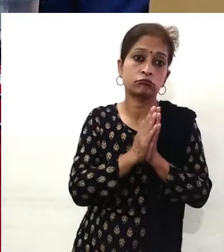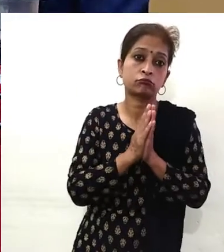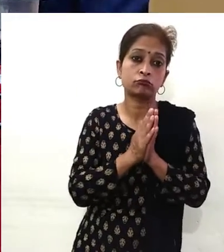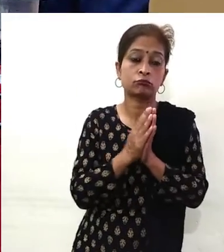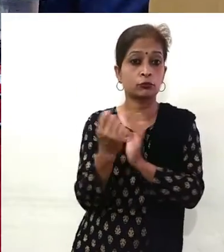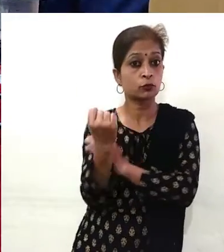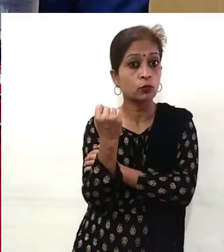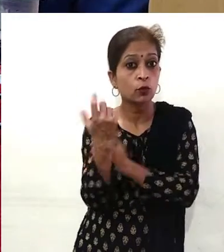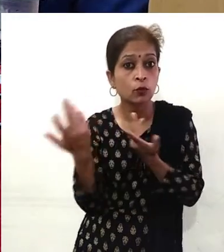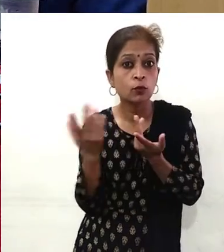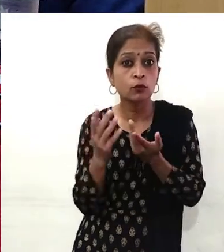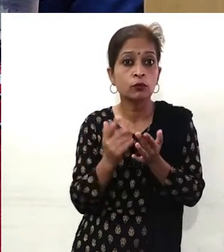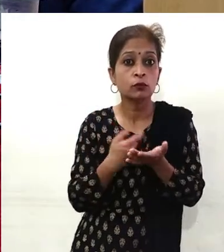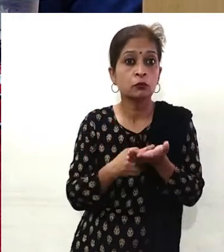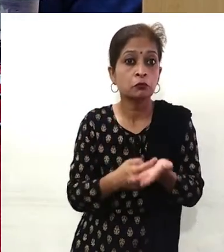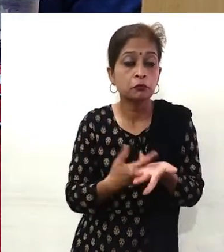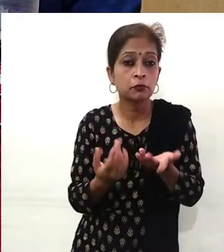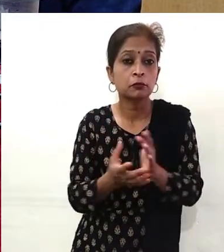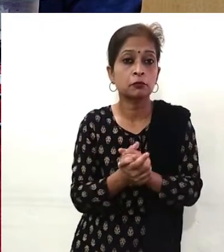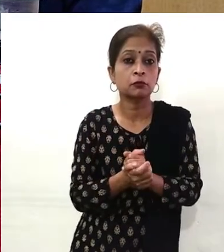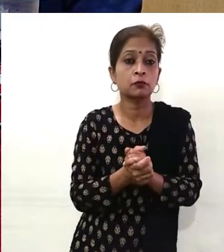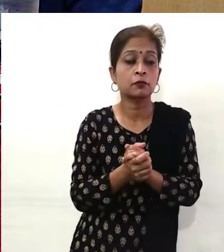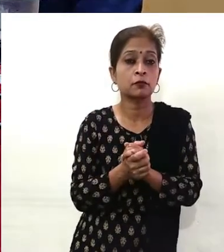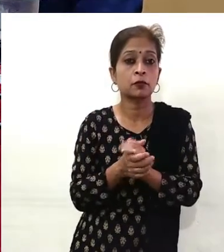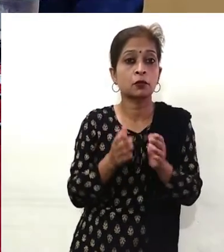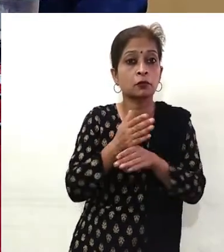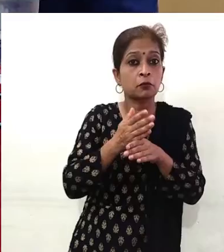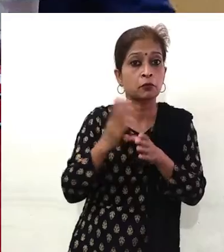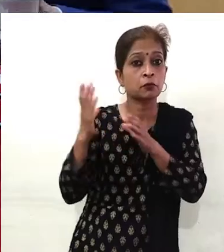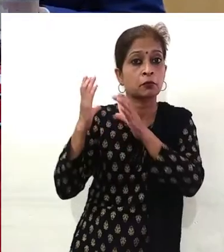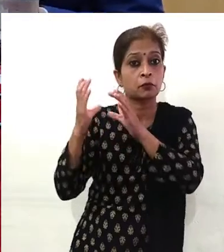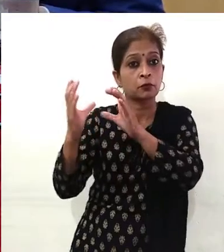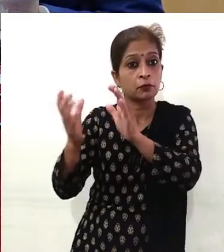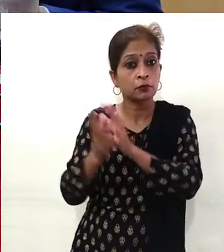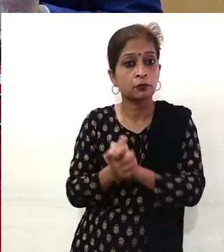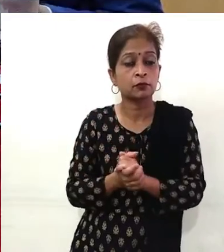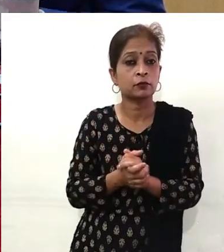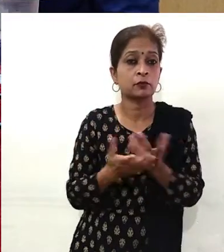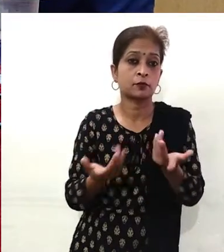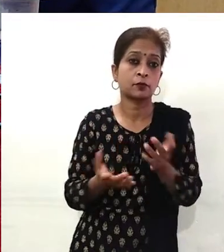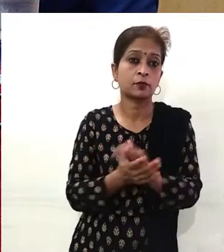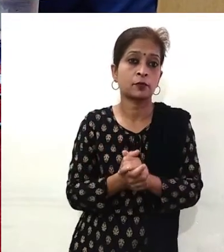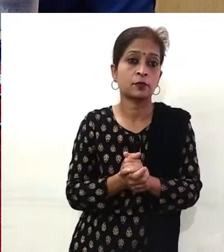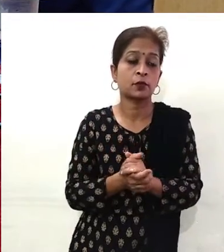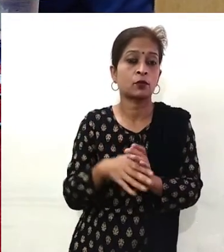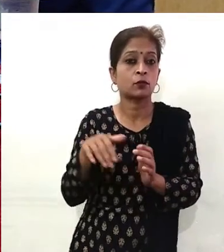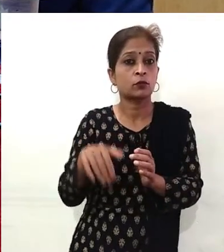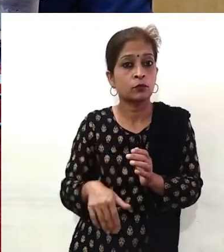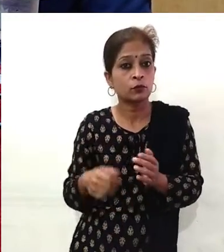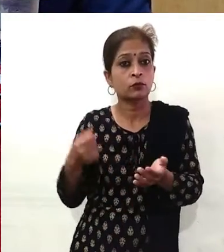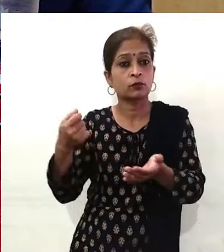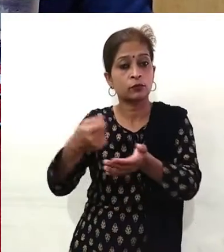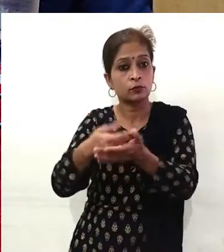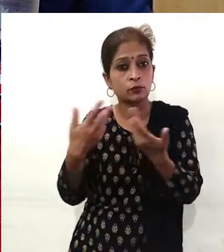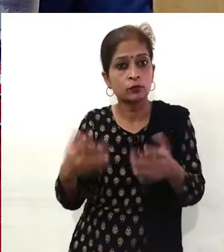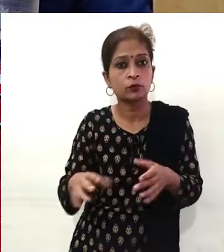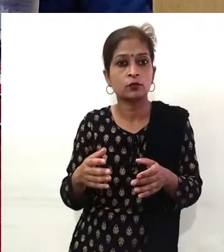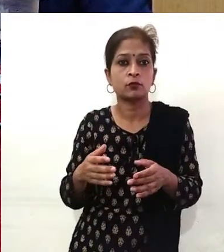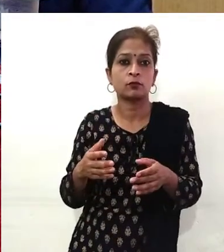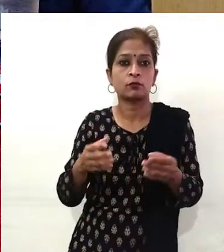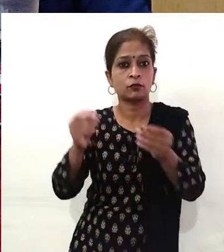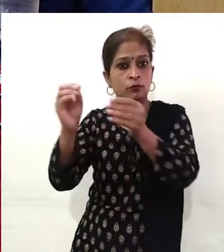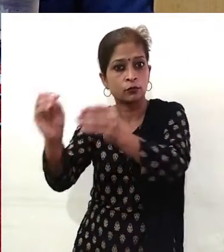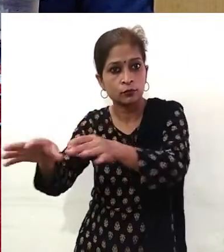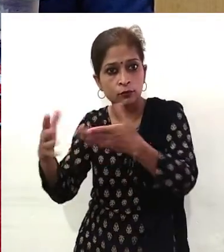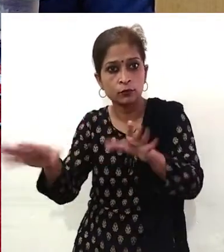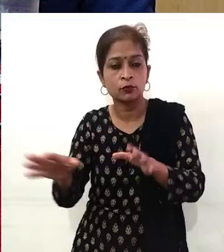ताकत जी। तो लेकर जाके अब उसके महल रख गए। और महल रखने के बाद अब तैयारी शुरू